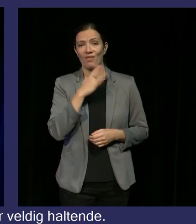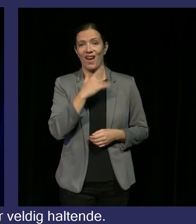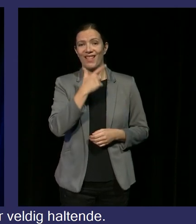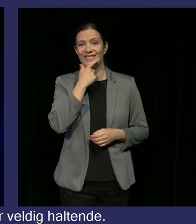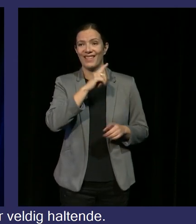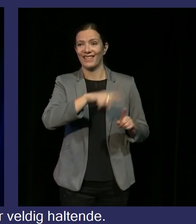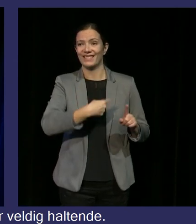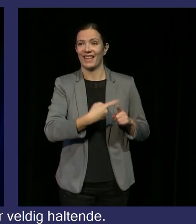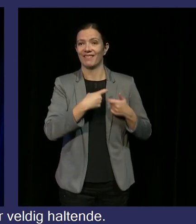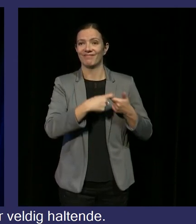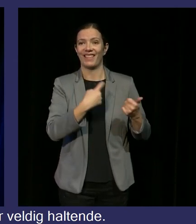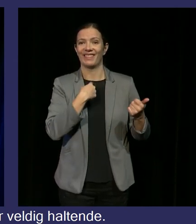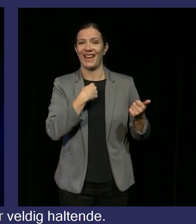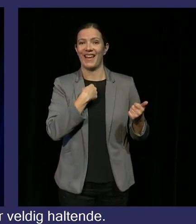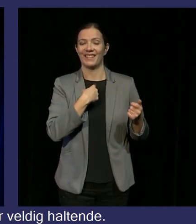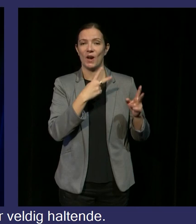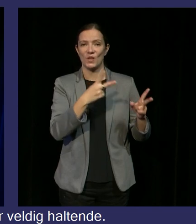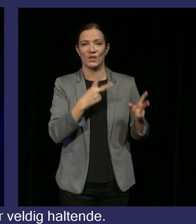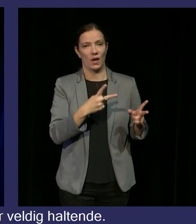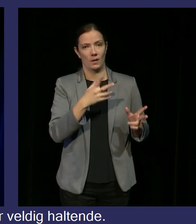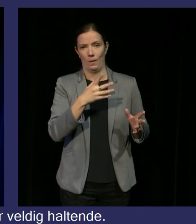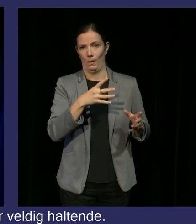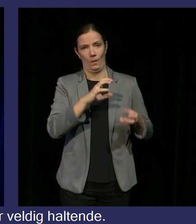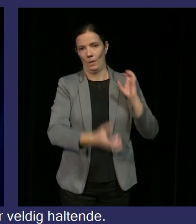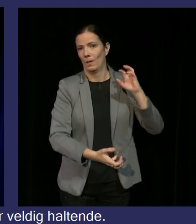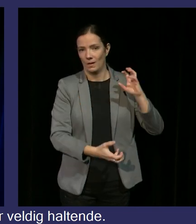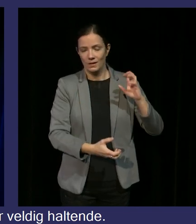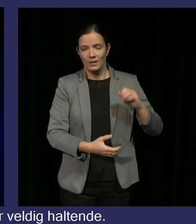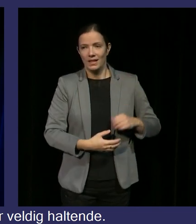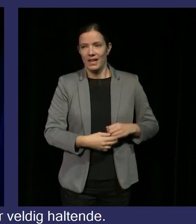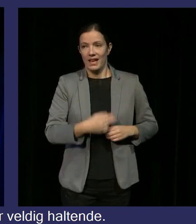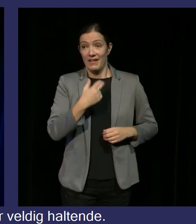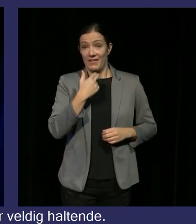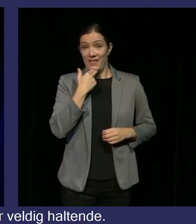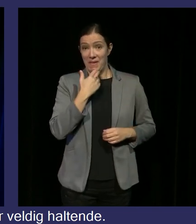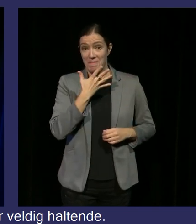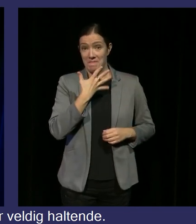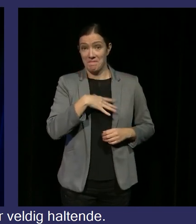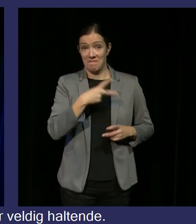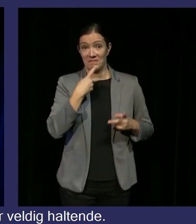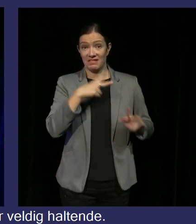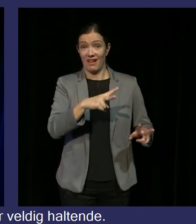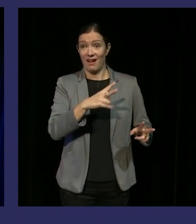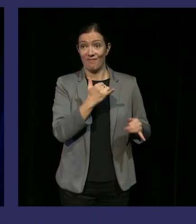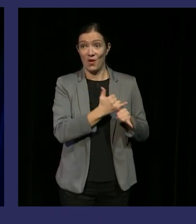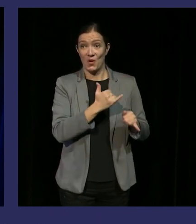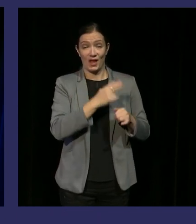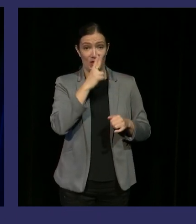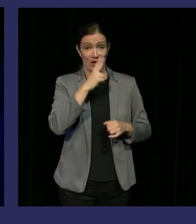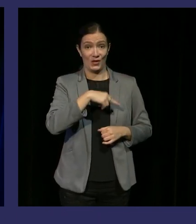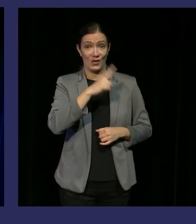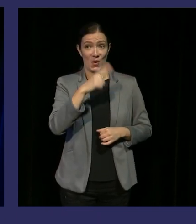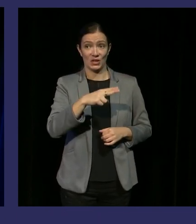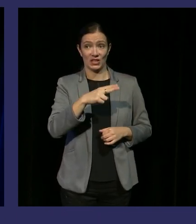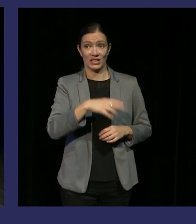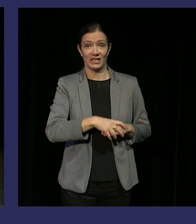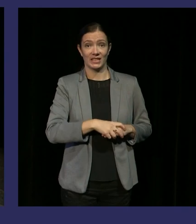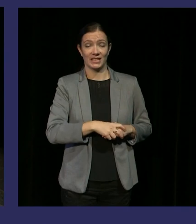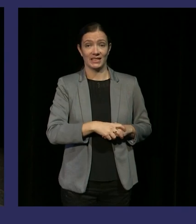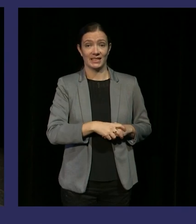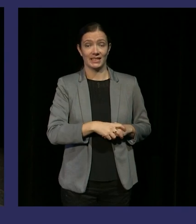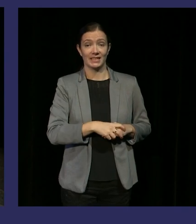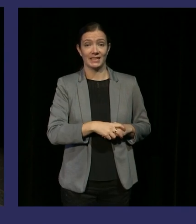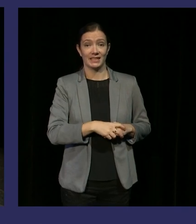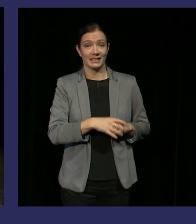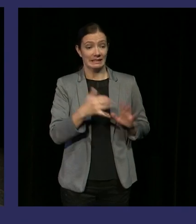talegjenkjenning også på dialekt veldig haltende. Hvem vil svare på spørsmålet om hvordan nynorsk i det hele tatt skal få plass i